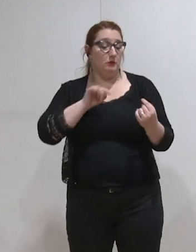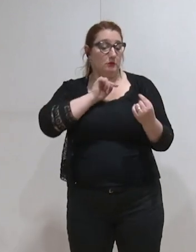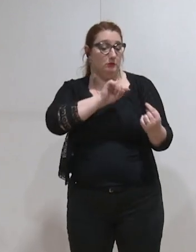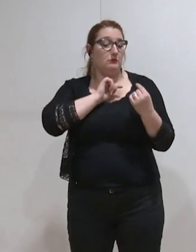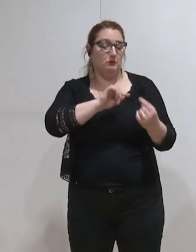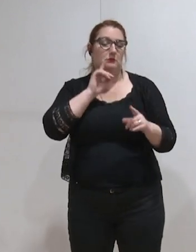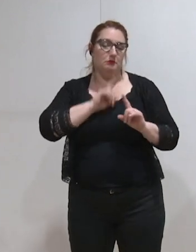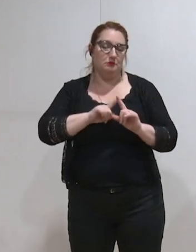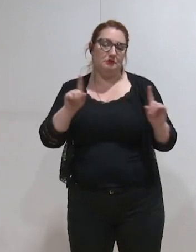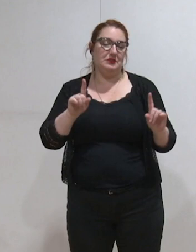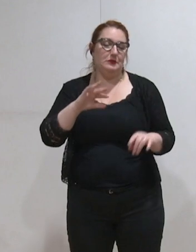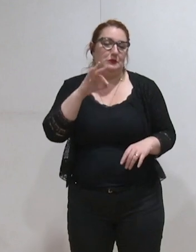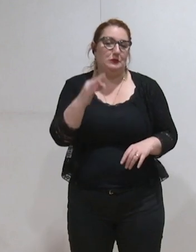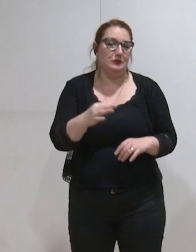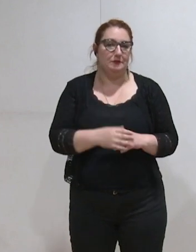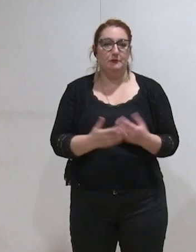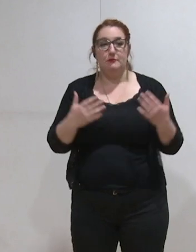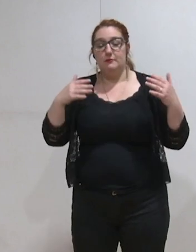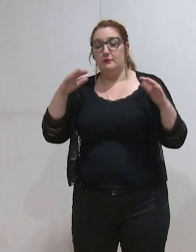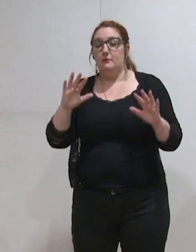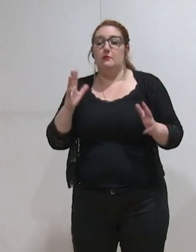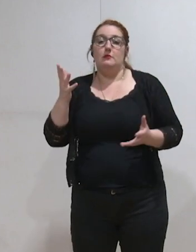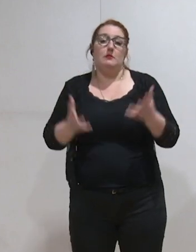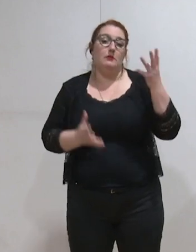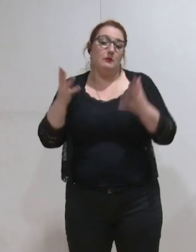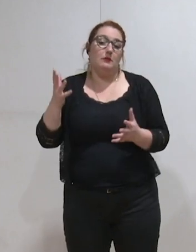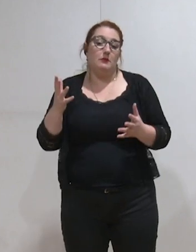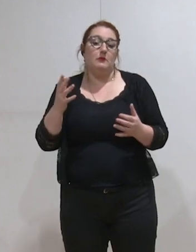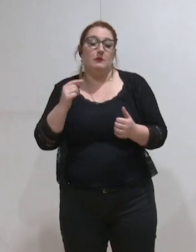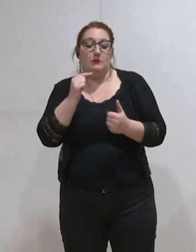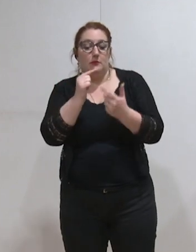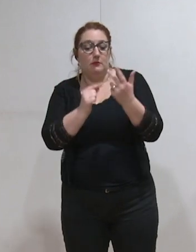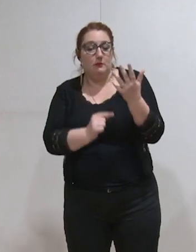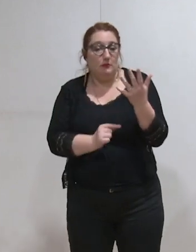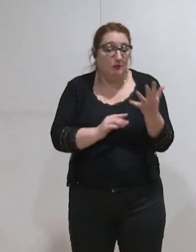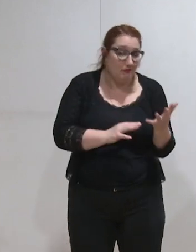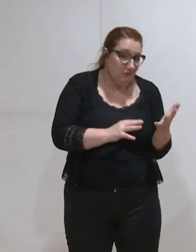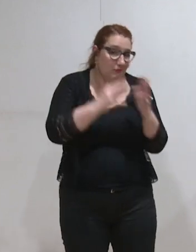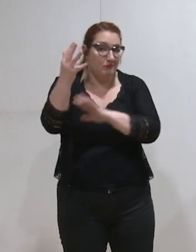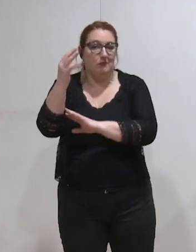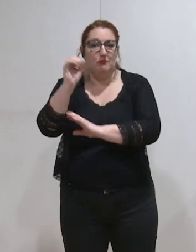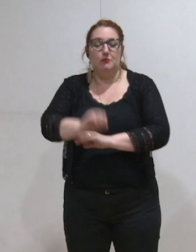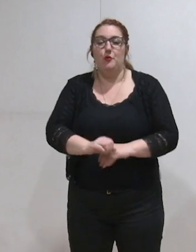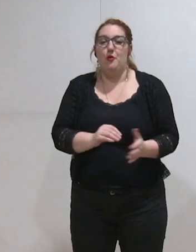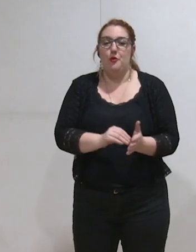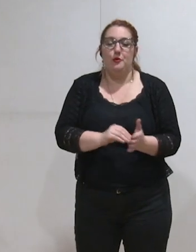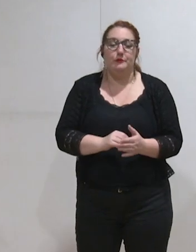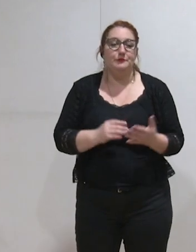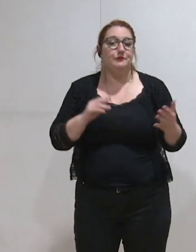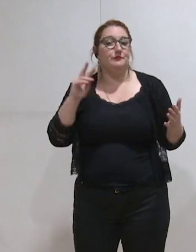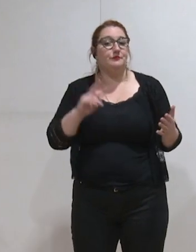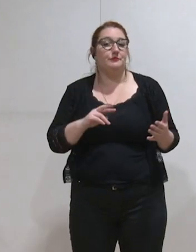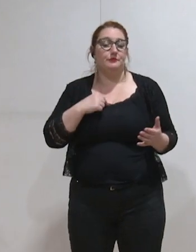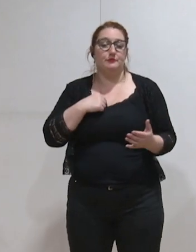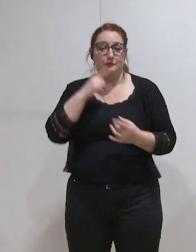des divergences mais peut-être certaines choses peuvent peuvent s'améliorer moi ce que je conteste c'est